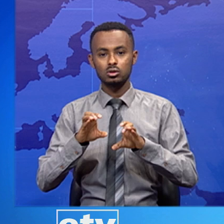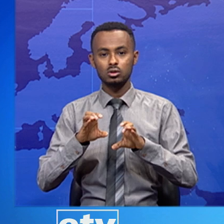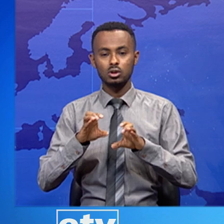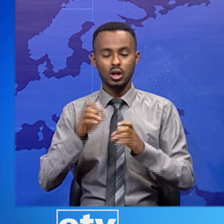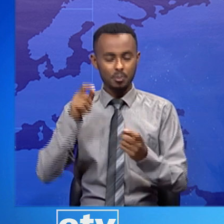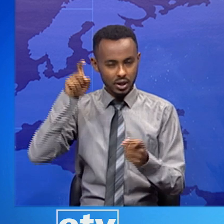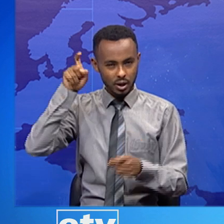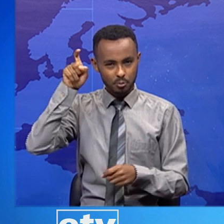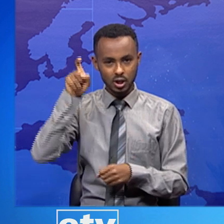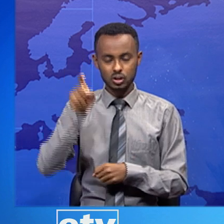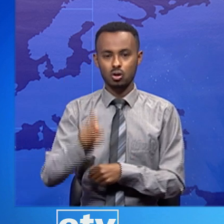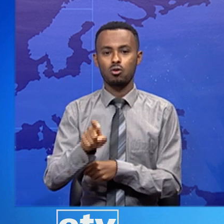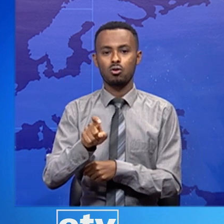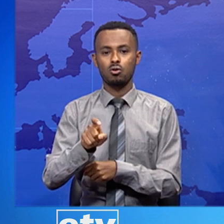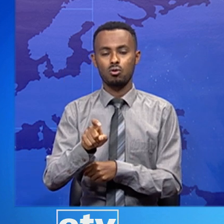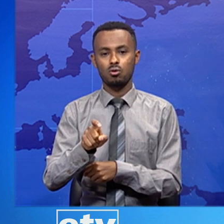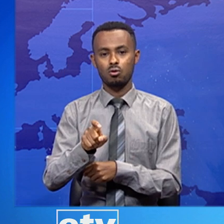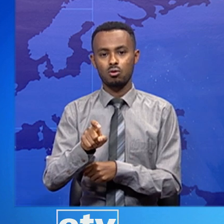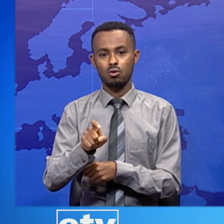ከምገባቸው